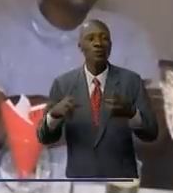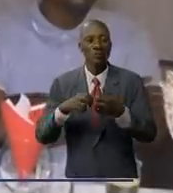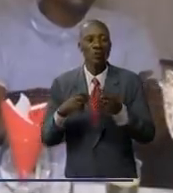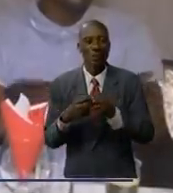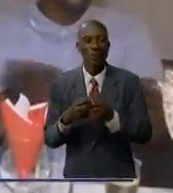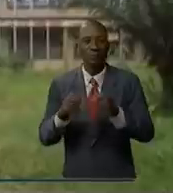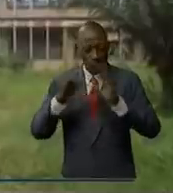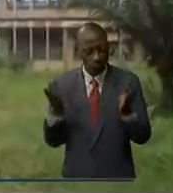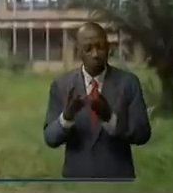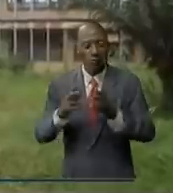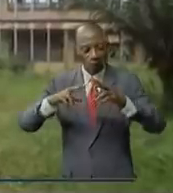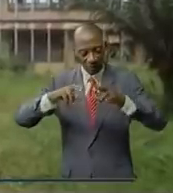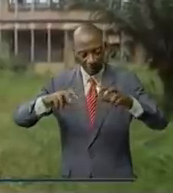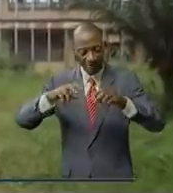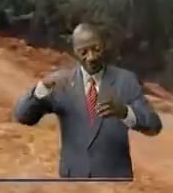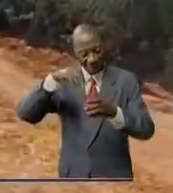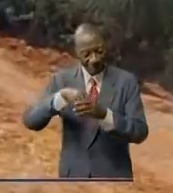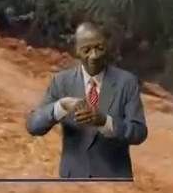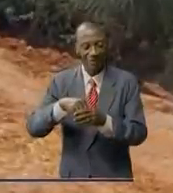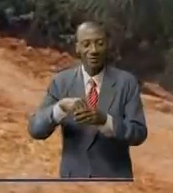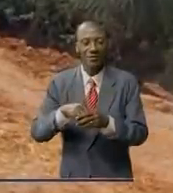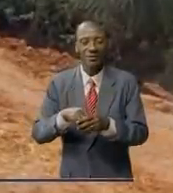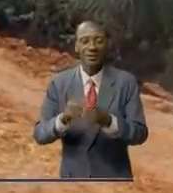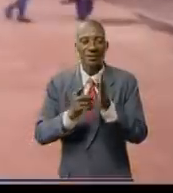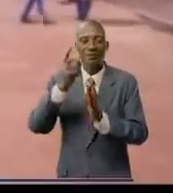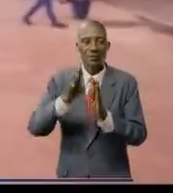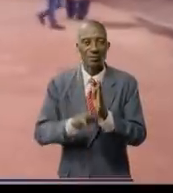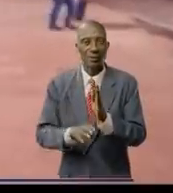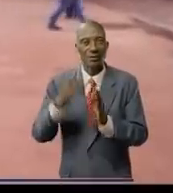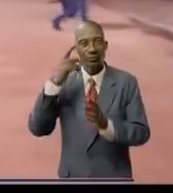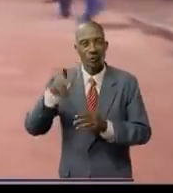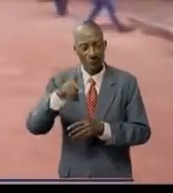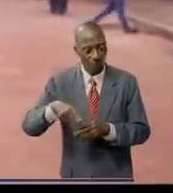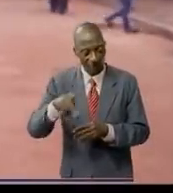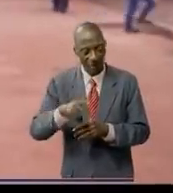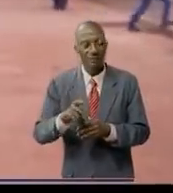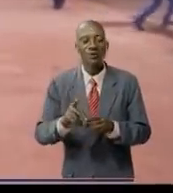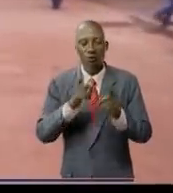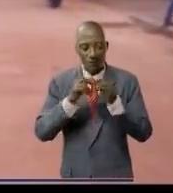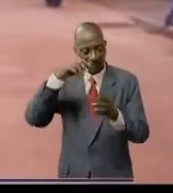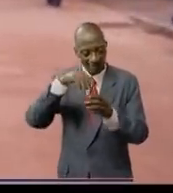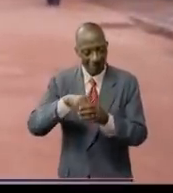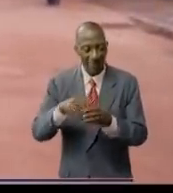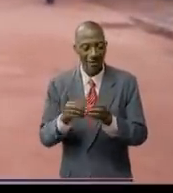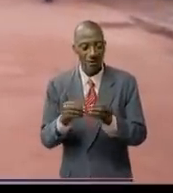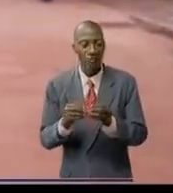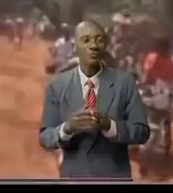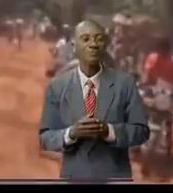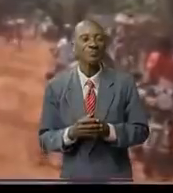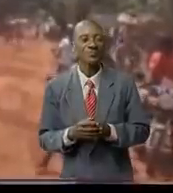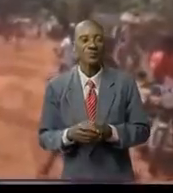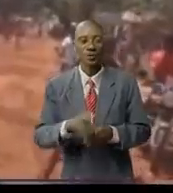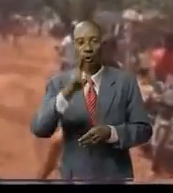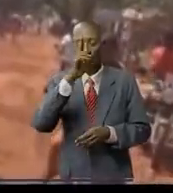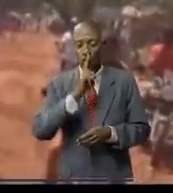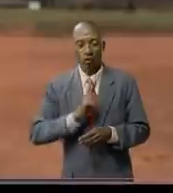été analysés. Le développement, la stabilité institutionnelle au niveau des provinces sont les plus cruciaux. Pour l'honorable Mbonga Magalou et